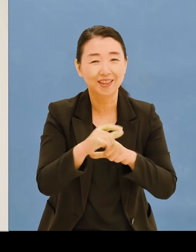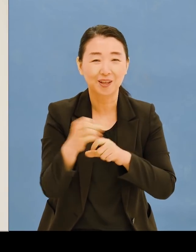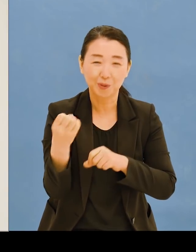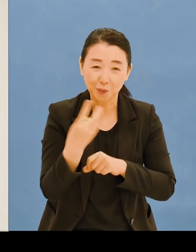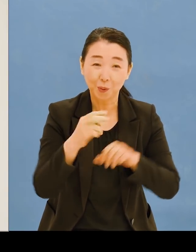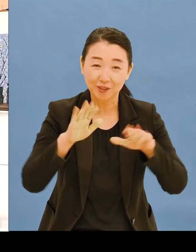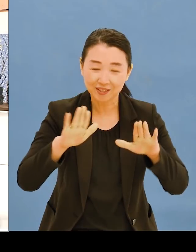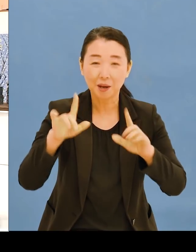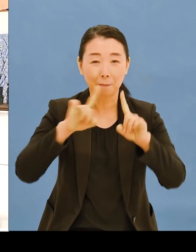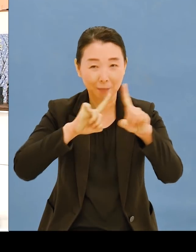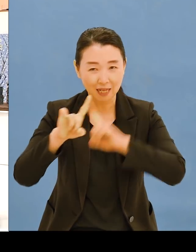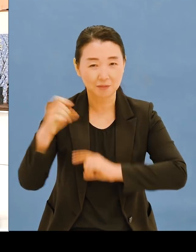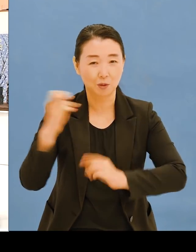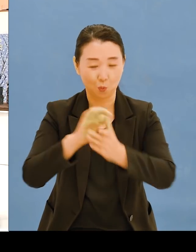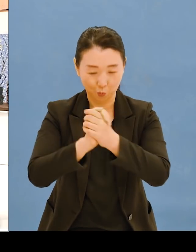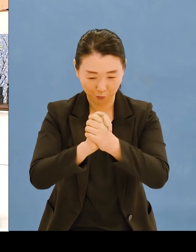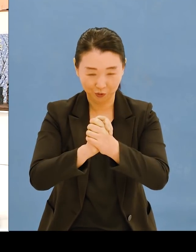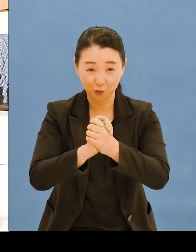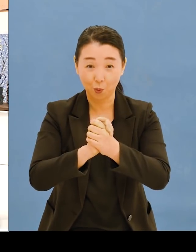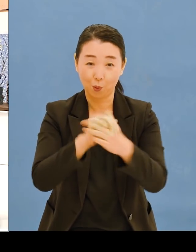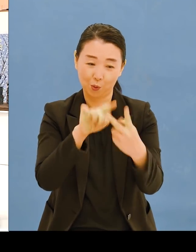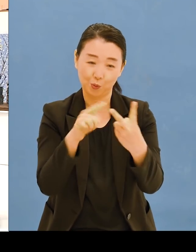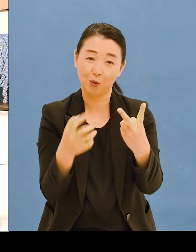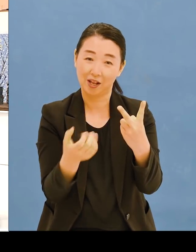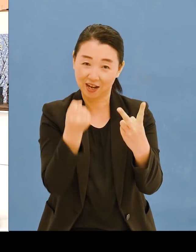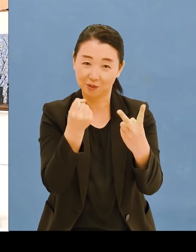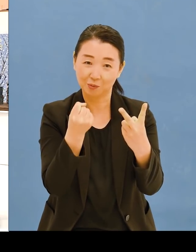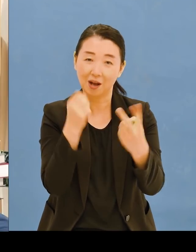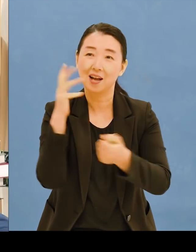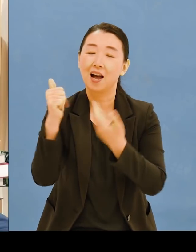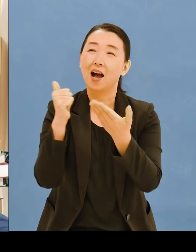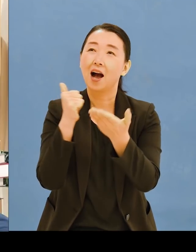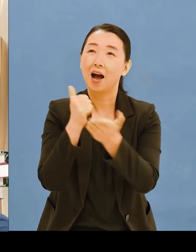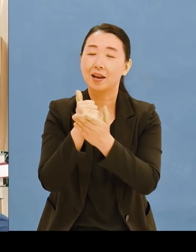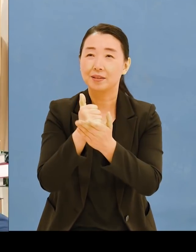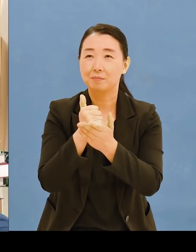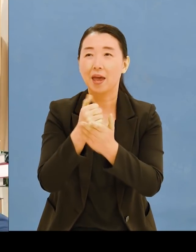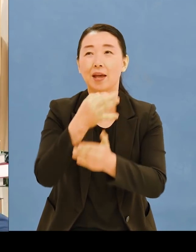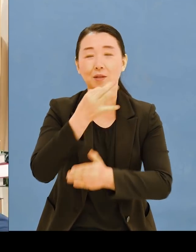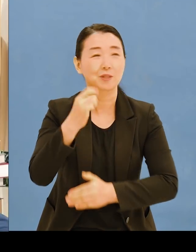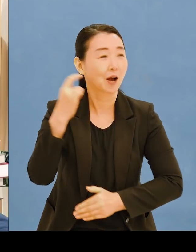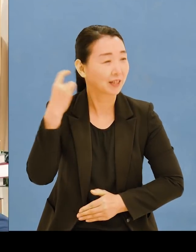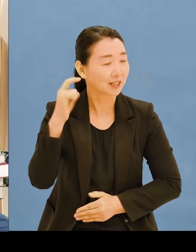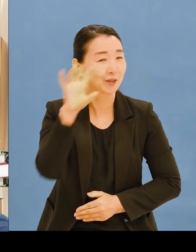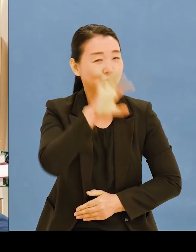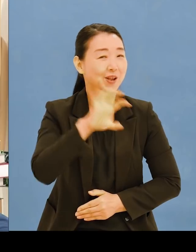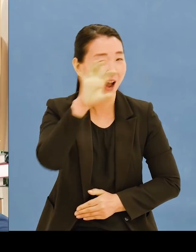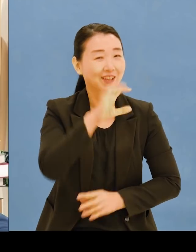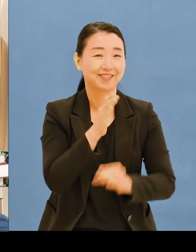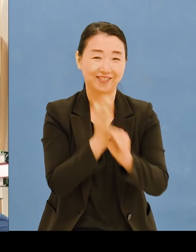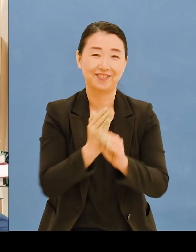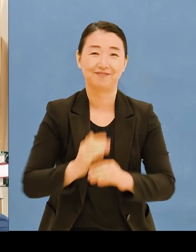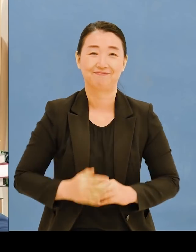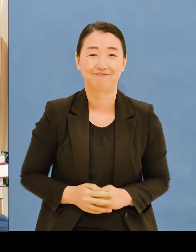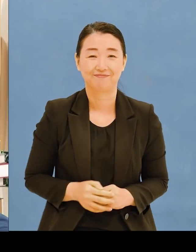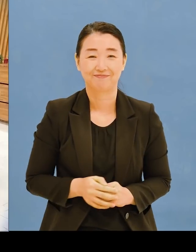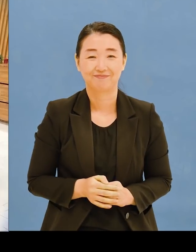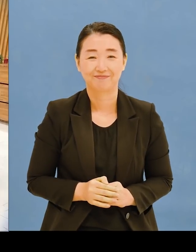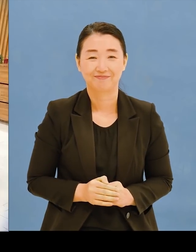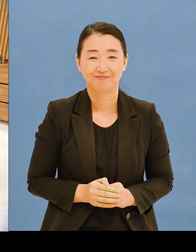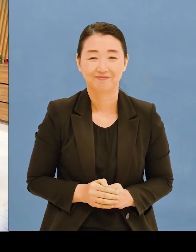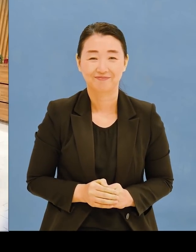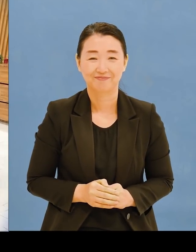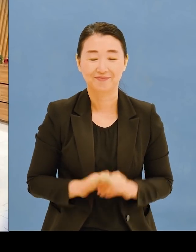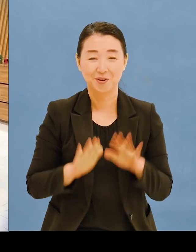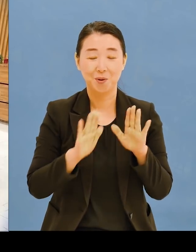이제 본질적으로 말씀과 기도를 가지고 그 위에 하나님의 음성을 듣는 그런 훈련들을 진행을 해보게